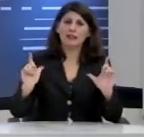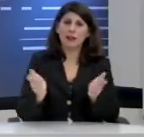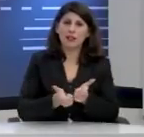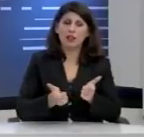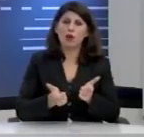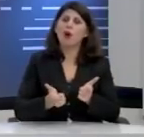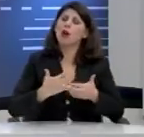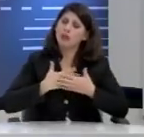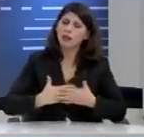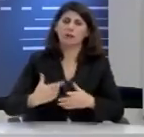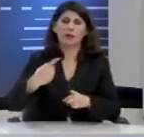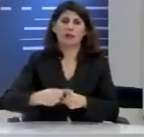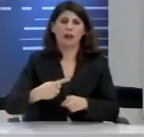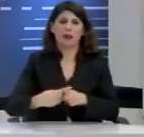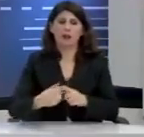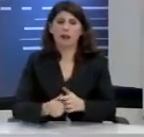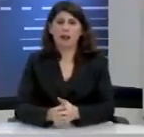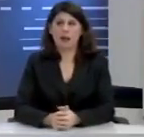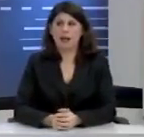και πατριωτικό καθήκον.